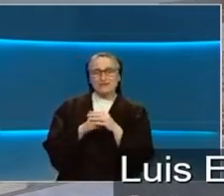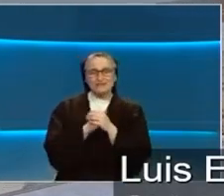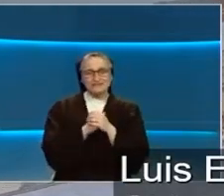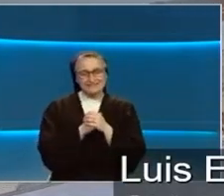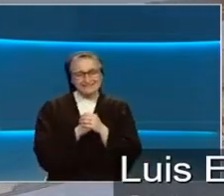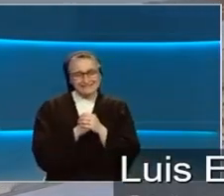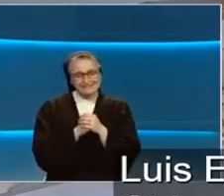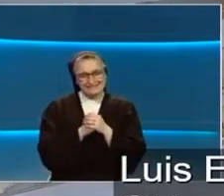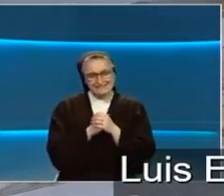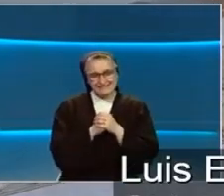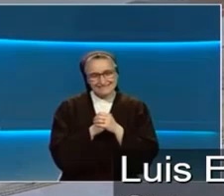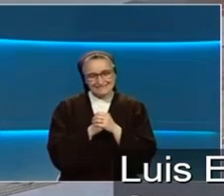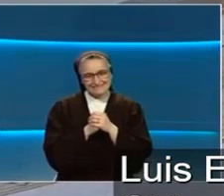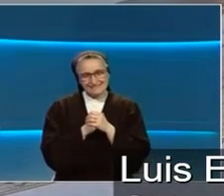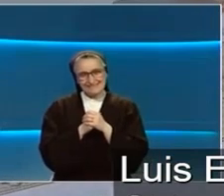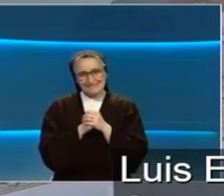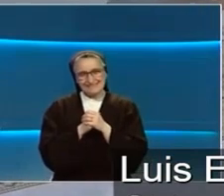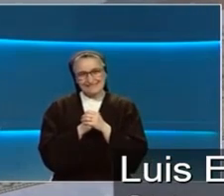voglio.